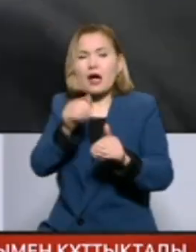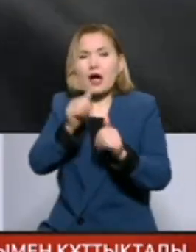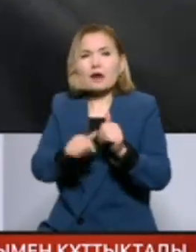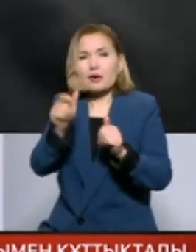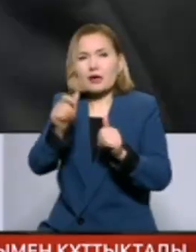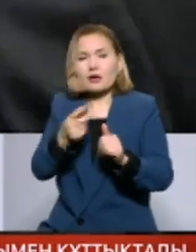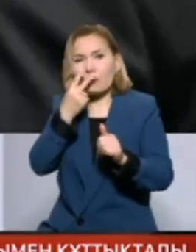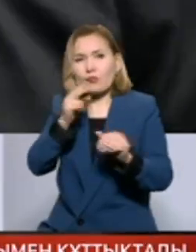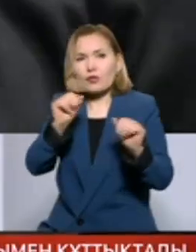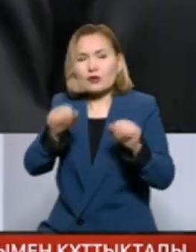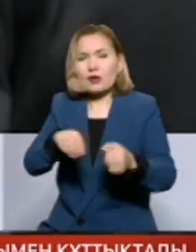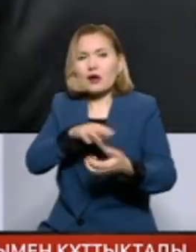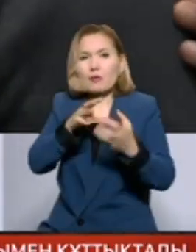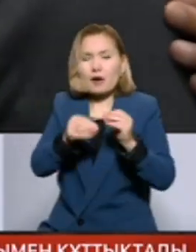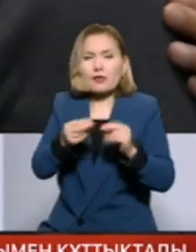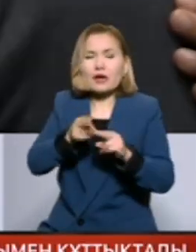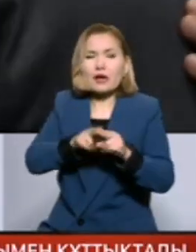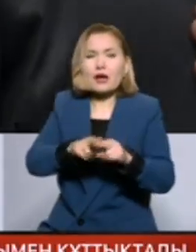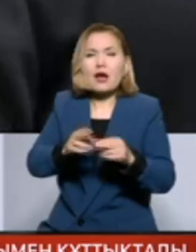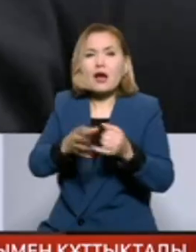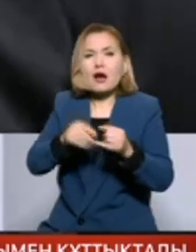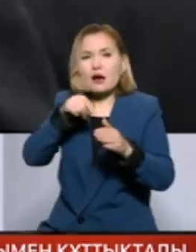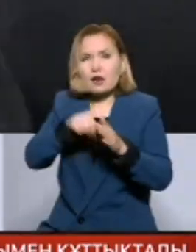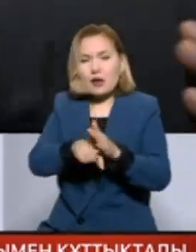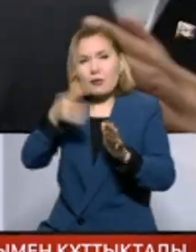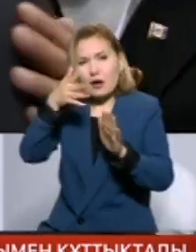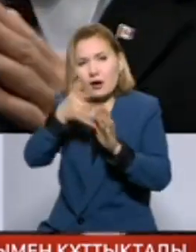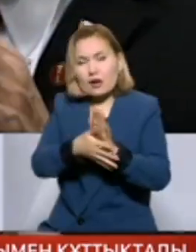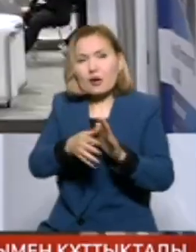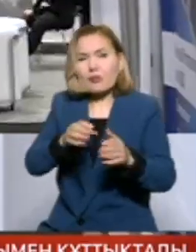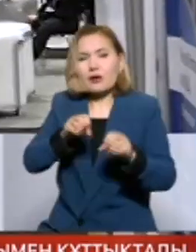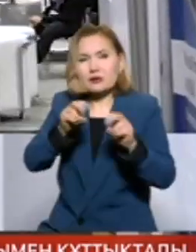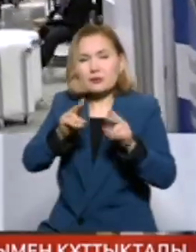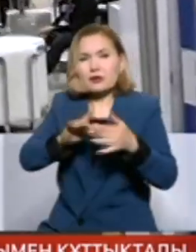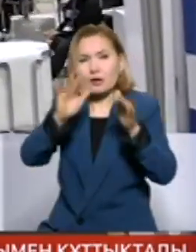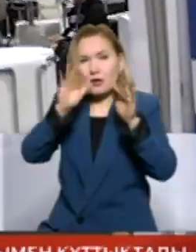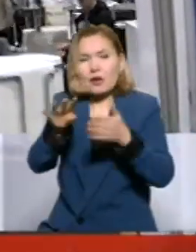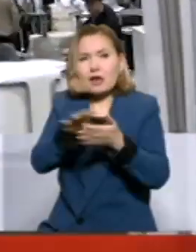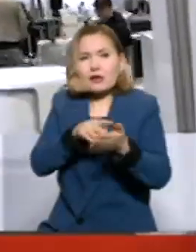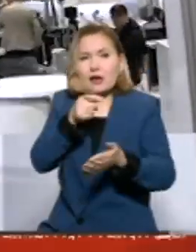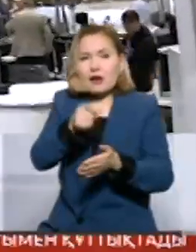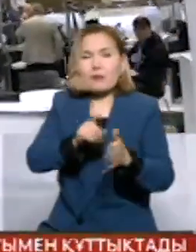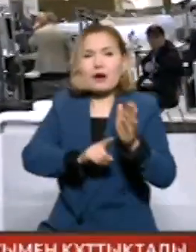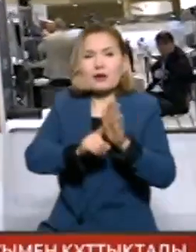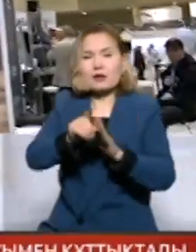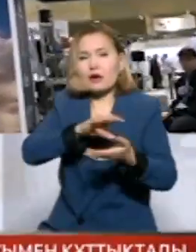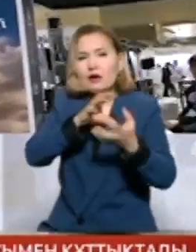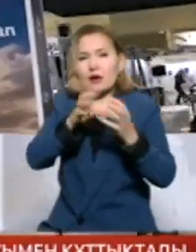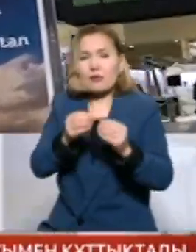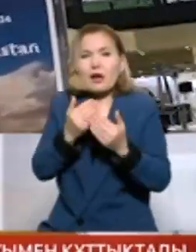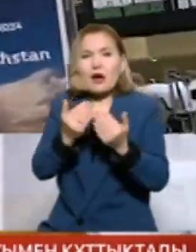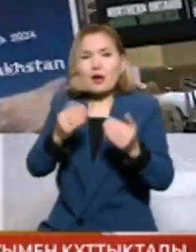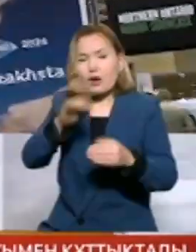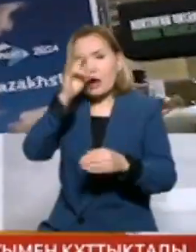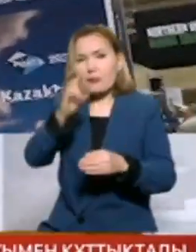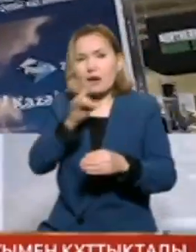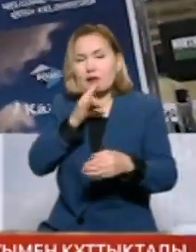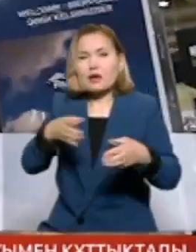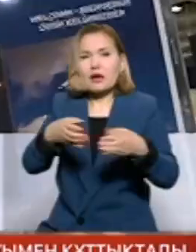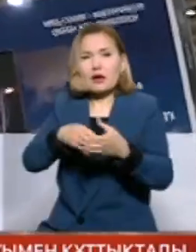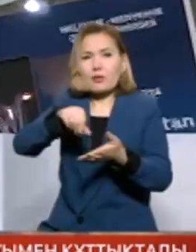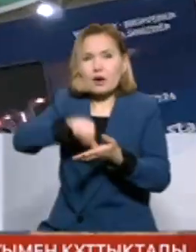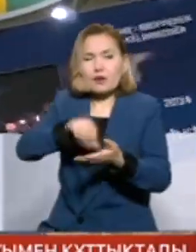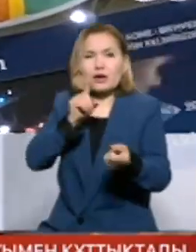алады. Сондай-ақ инвесторлар барлау жұмыстарын жүргізу үшін онлайн тапсырыс бере бастады. Содан болар көрмеде қазақстандық